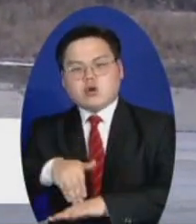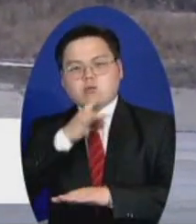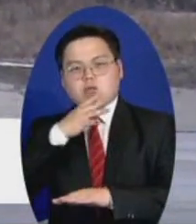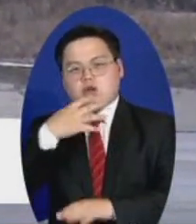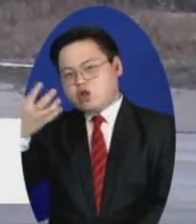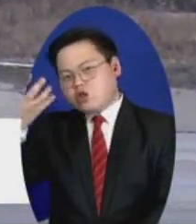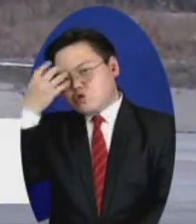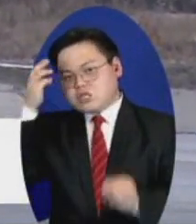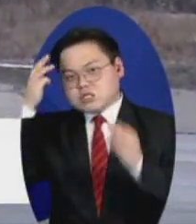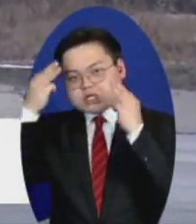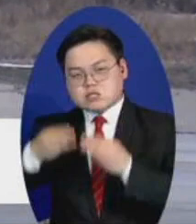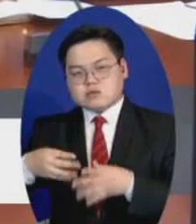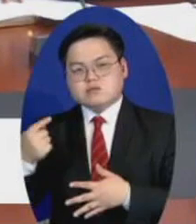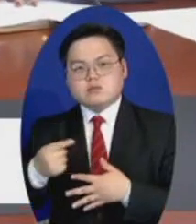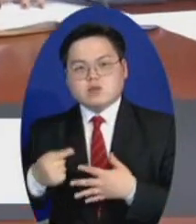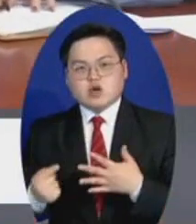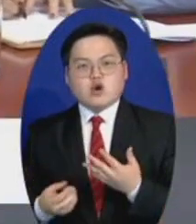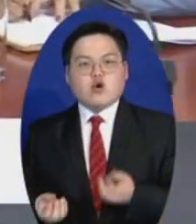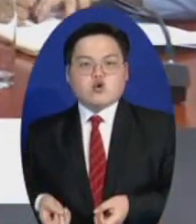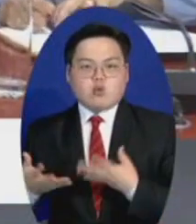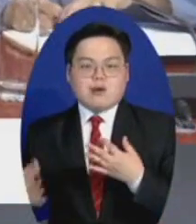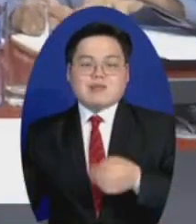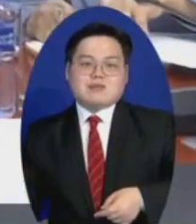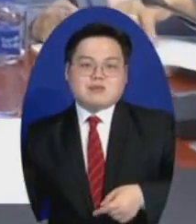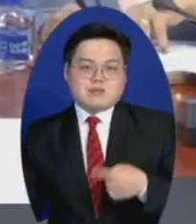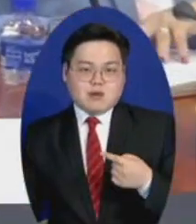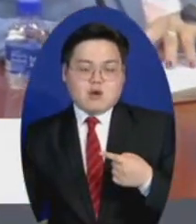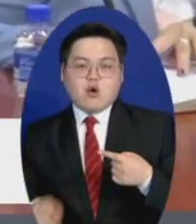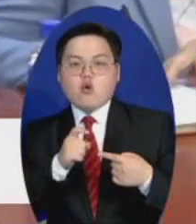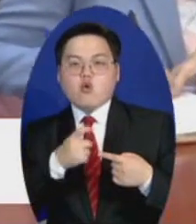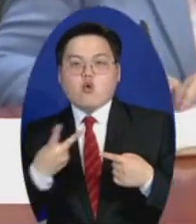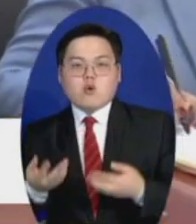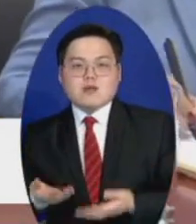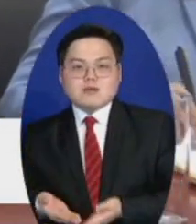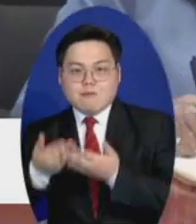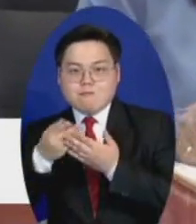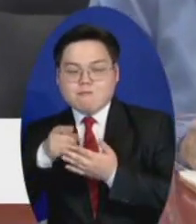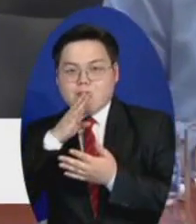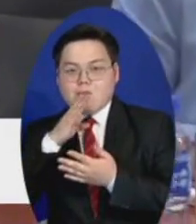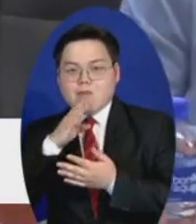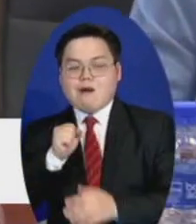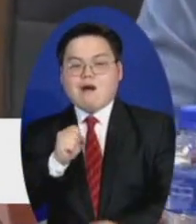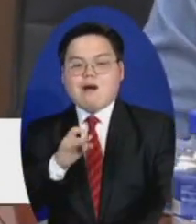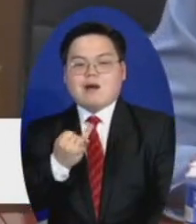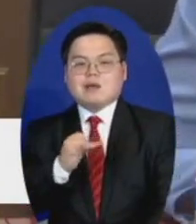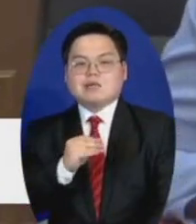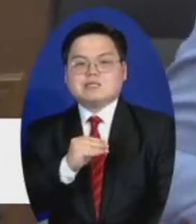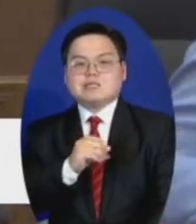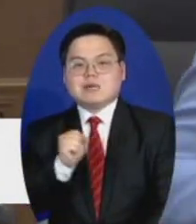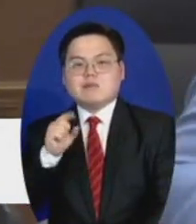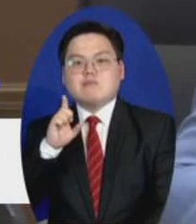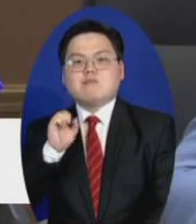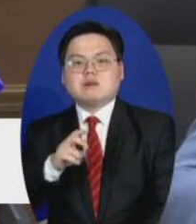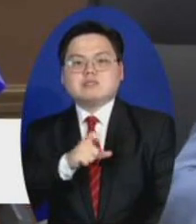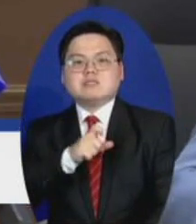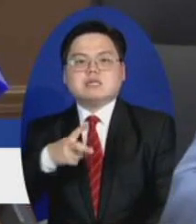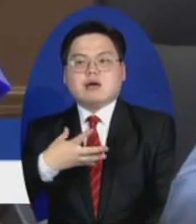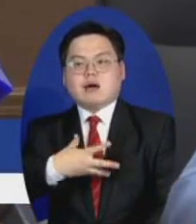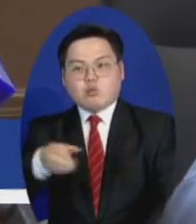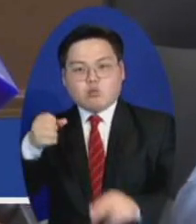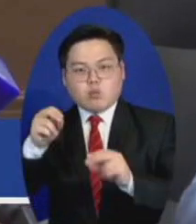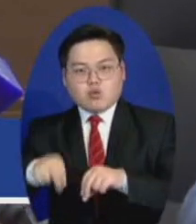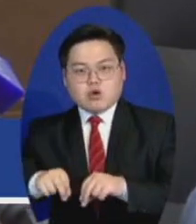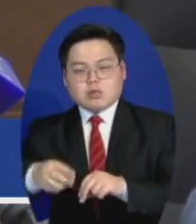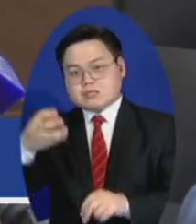харж төрөөс дараах шийдвэрийг гаргасан байна. За, нэгдүгээрт нь хүүгийн дэмжлэг асуудал ярив. Арилжааны банкнаас зээлүүд авах. Арилжааны банкны зээлээс авахт нь